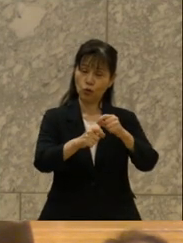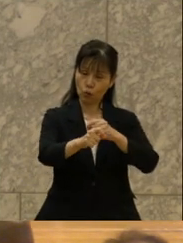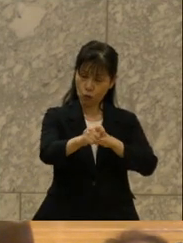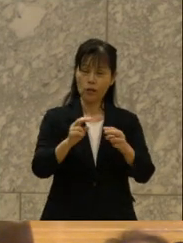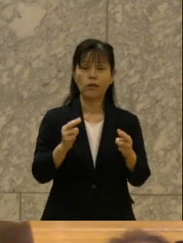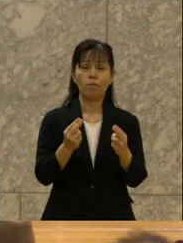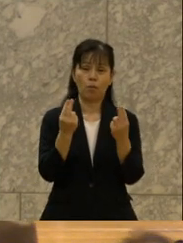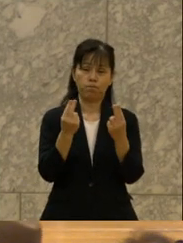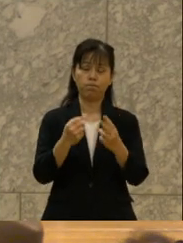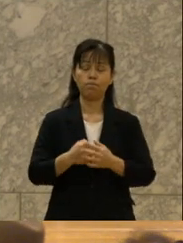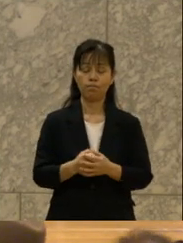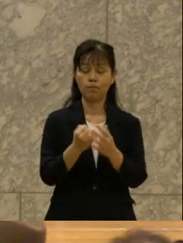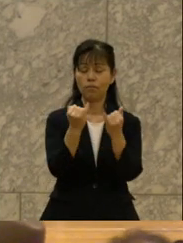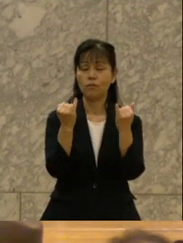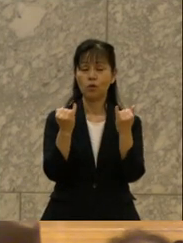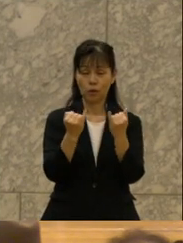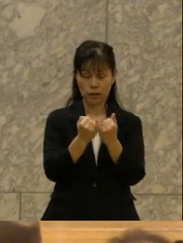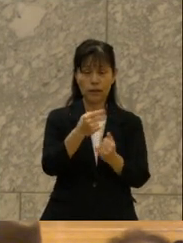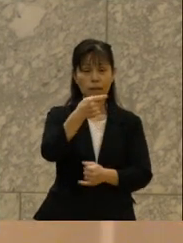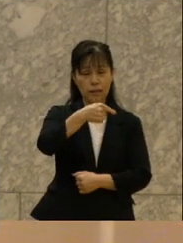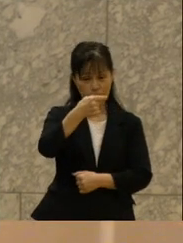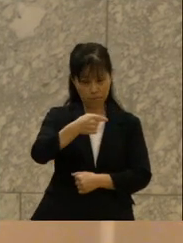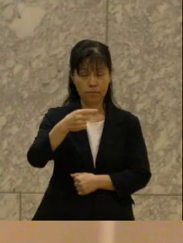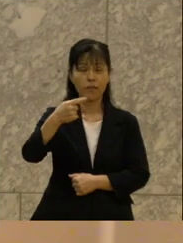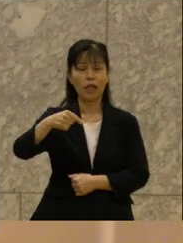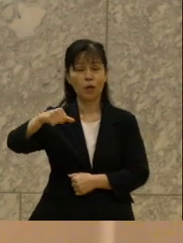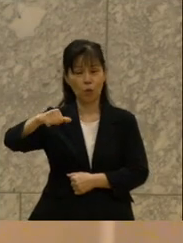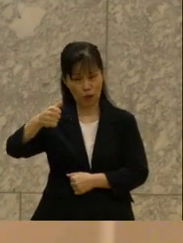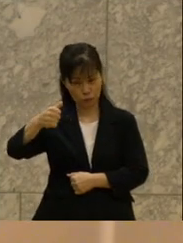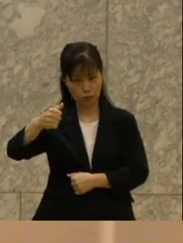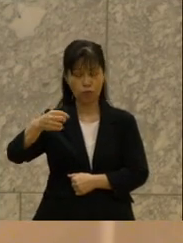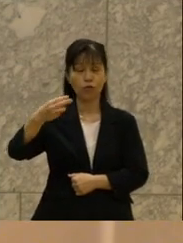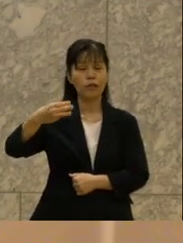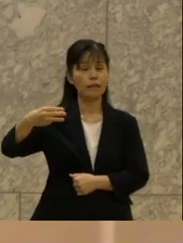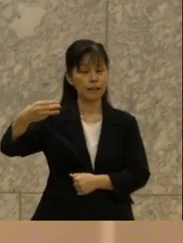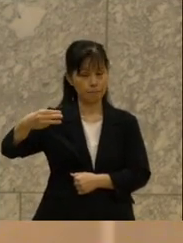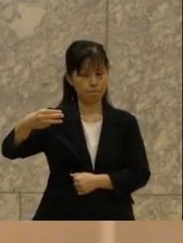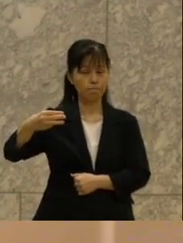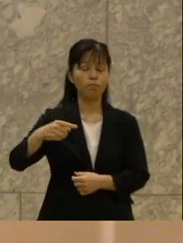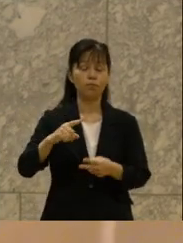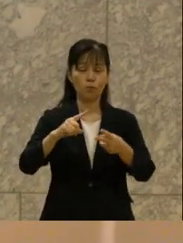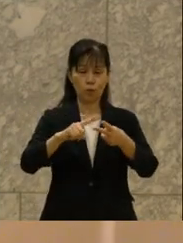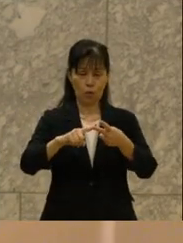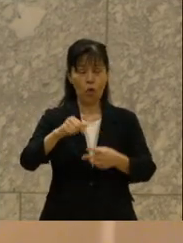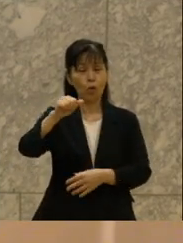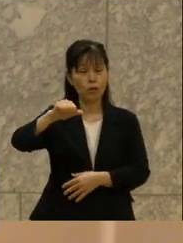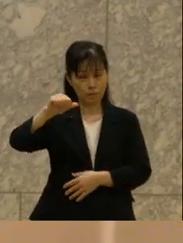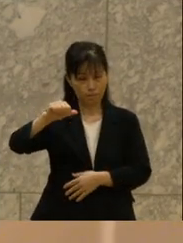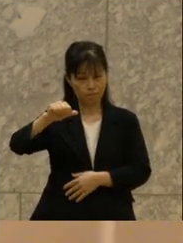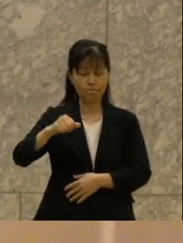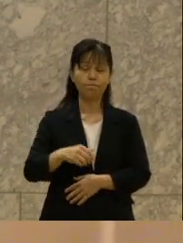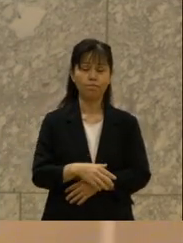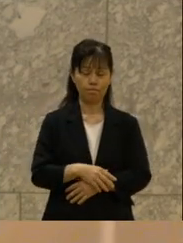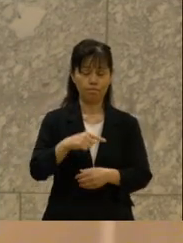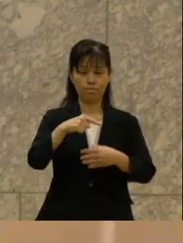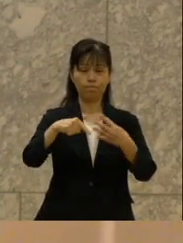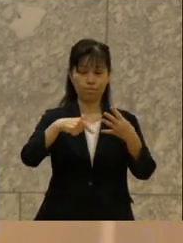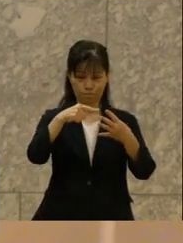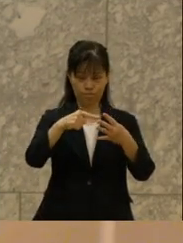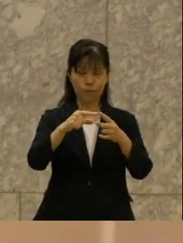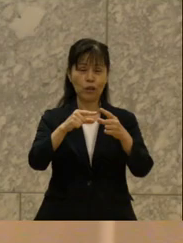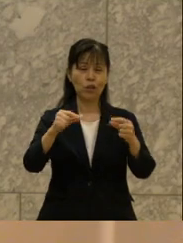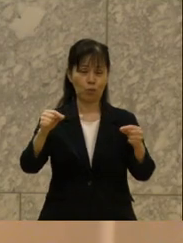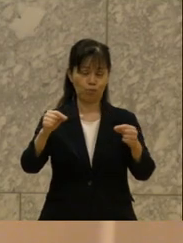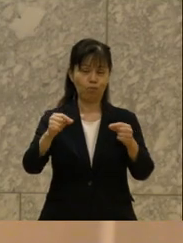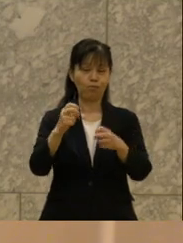を専門とし女子1000メートル1500m3000m5000mの日本記録保持者